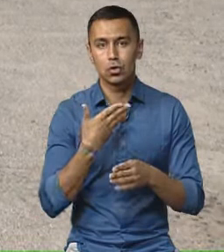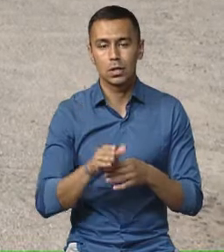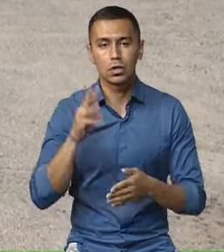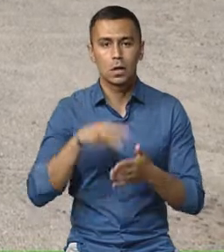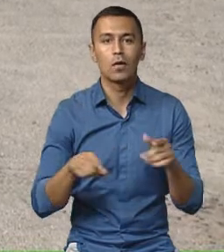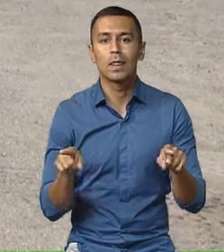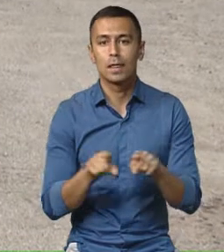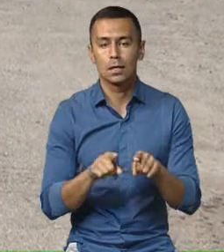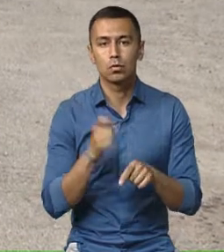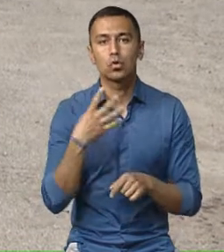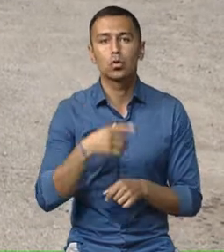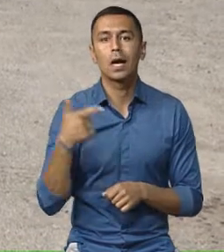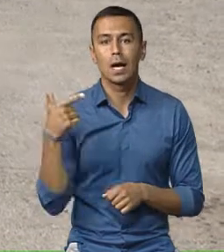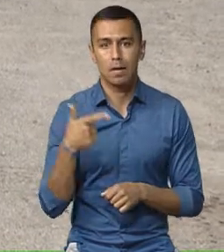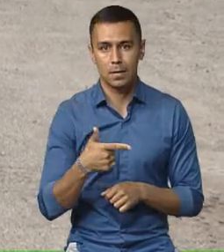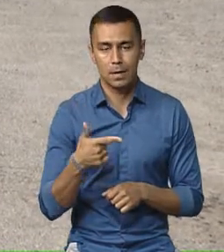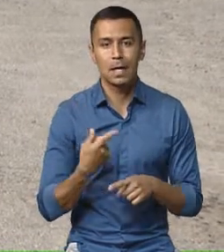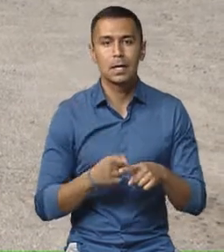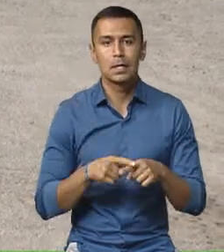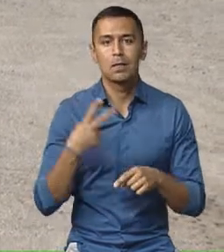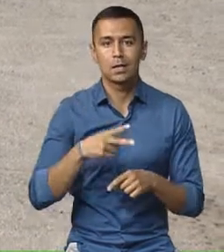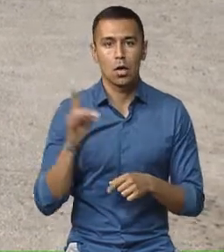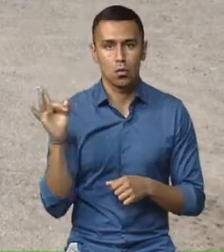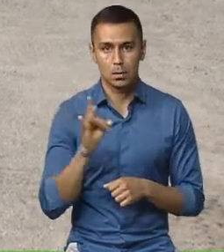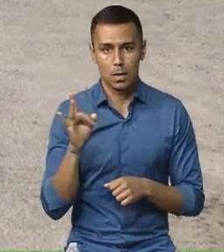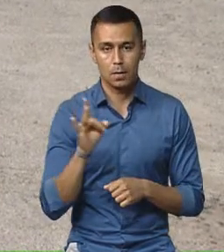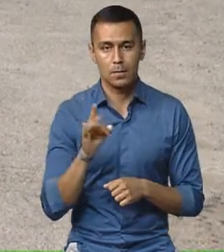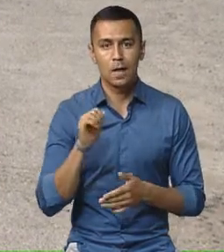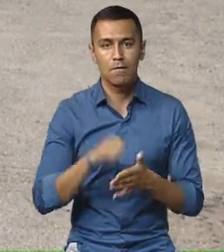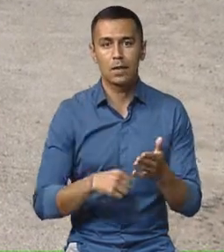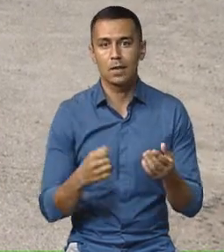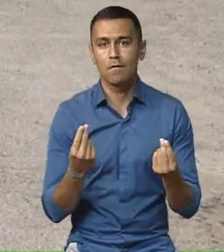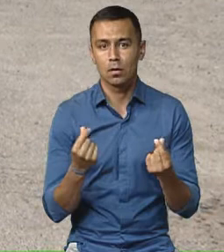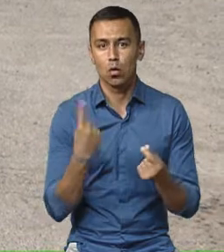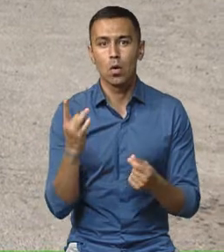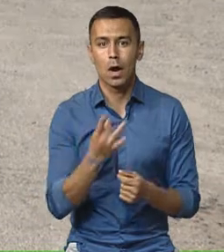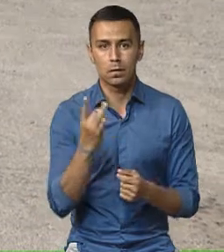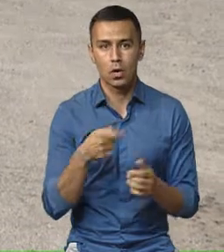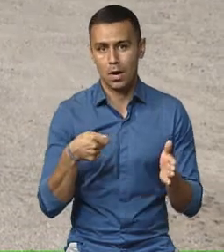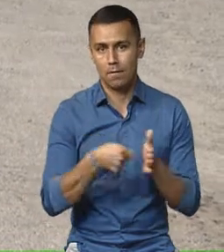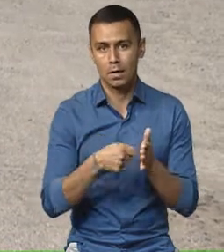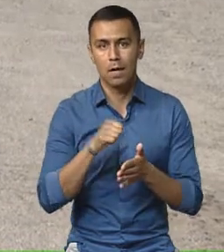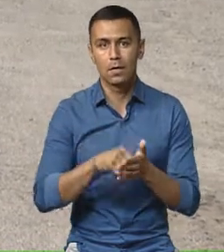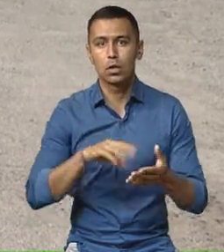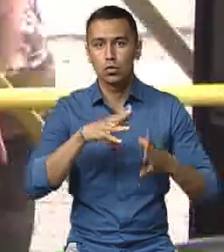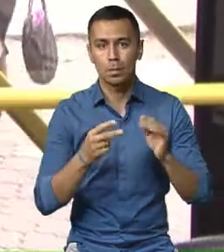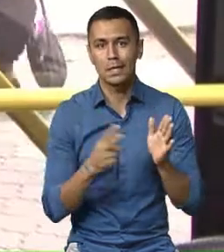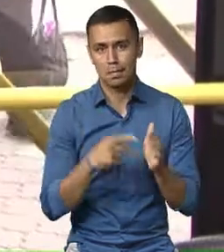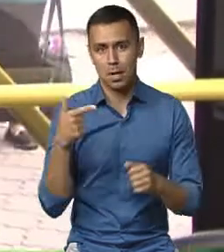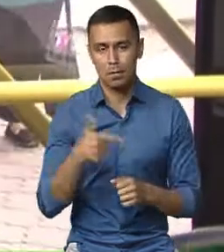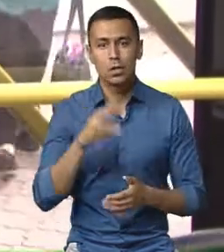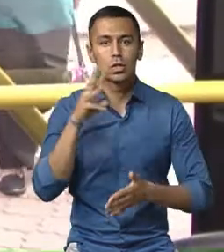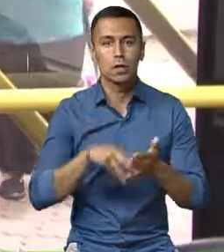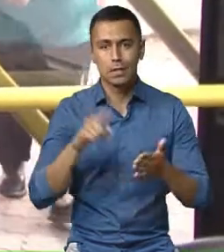так само – 140 гривень. Це 20-кратний розмір від вартості одноразового квитка – від суми 7 гривень.